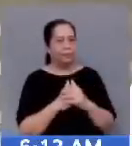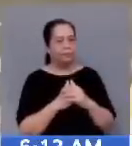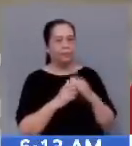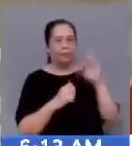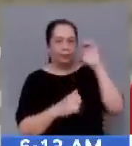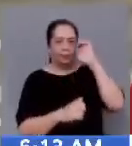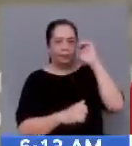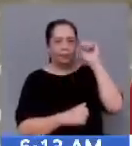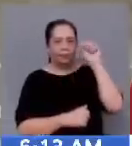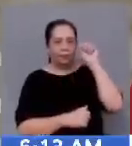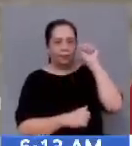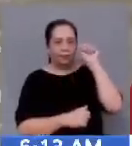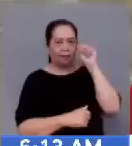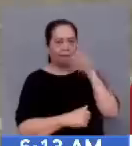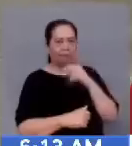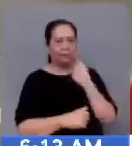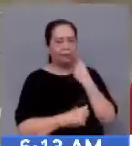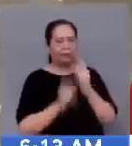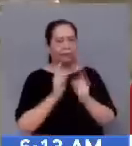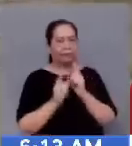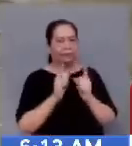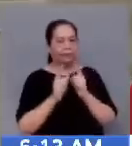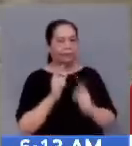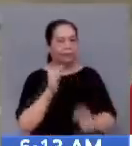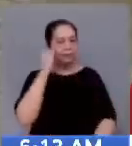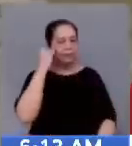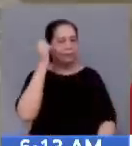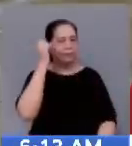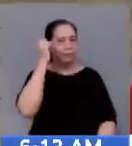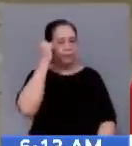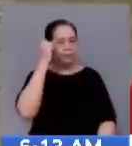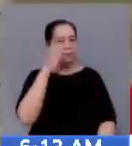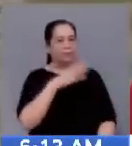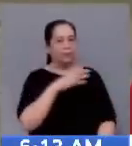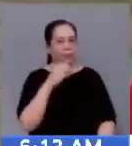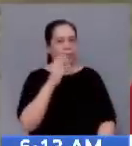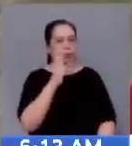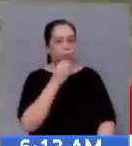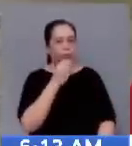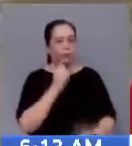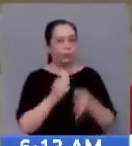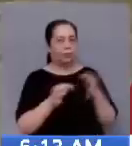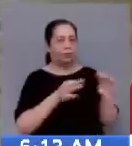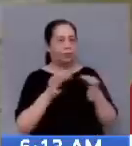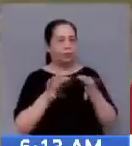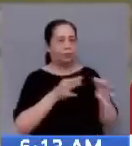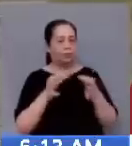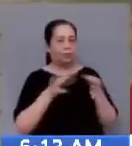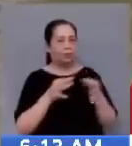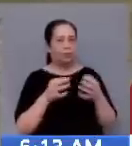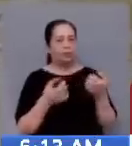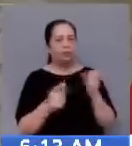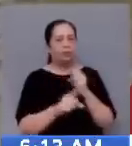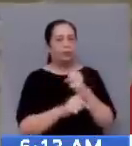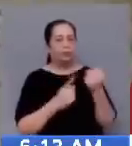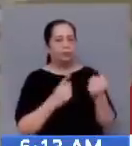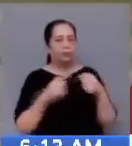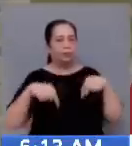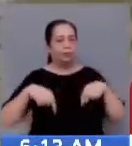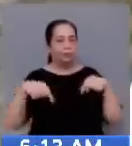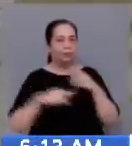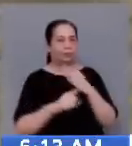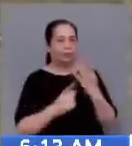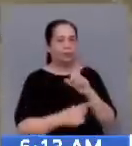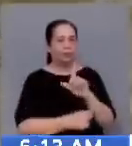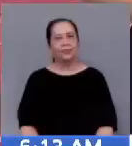at kanina po nakausap din po natin si Josefino Samonte na para ipaliwanag nga po yung kalagayan nila dito sa Barangay Lawa dito sa Obando,